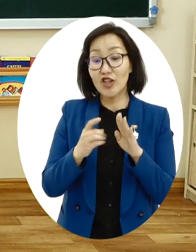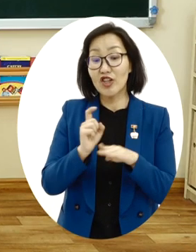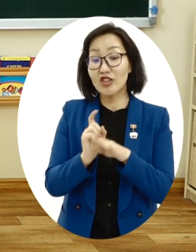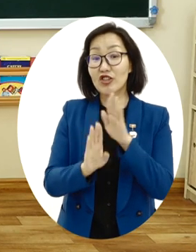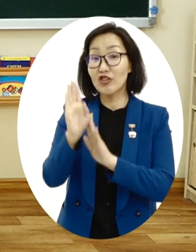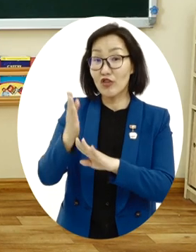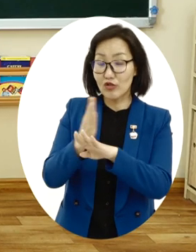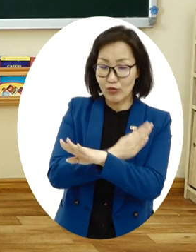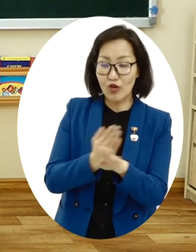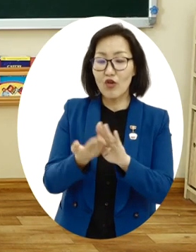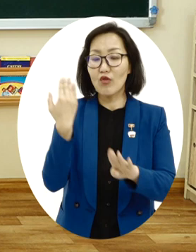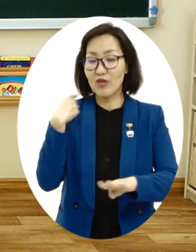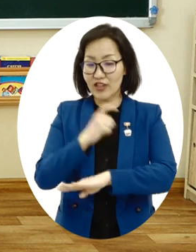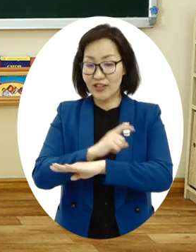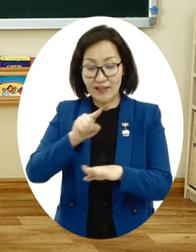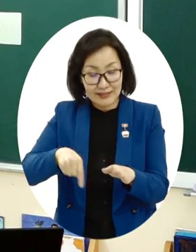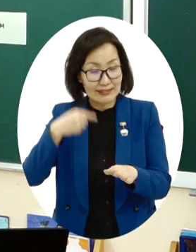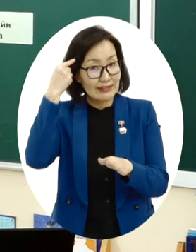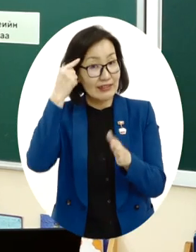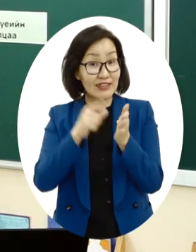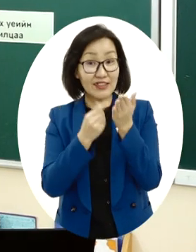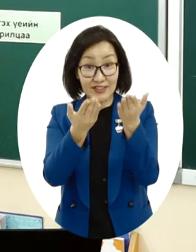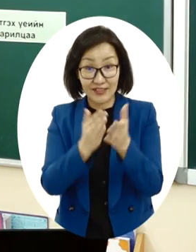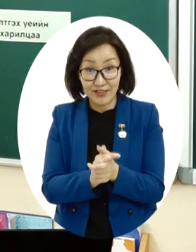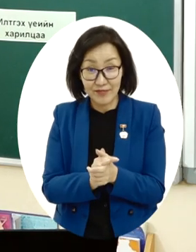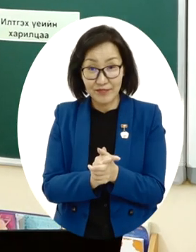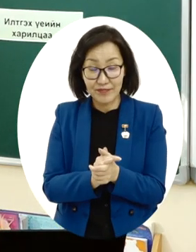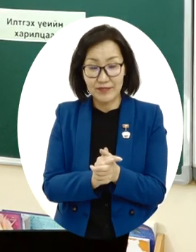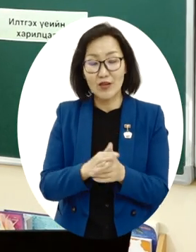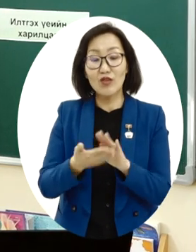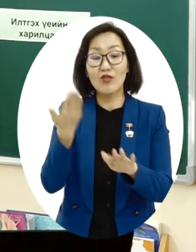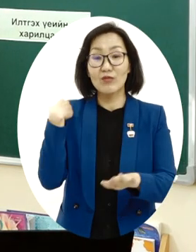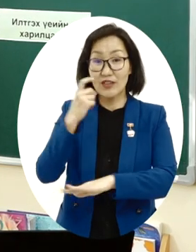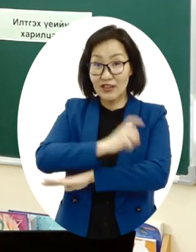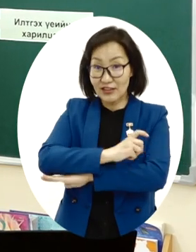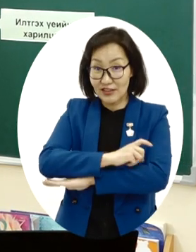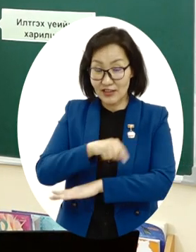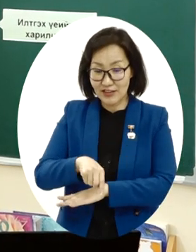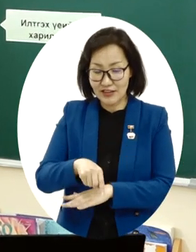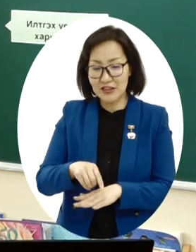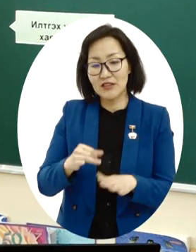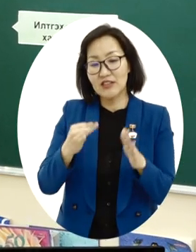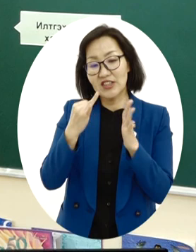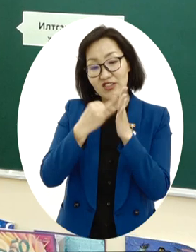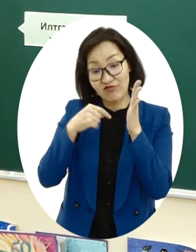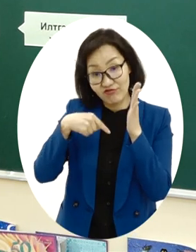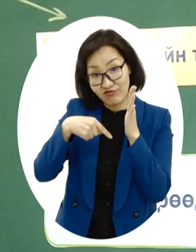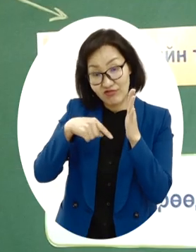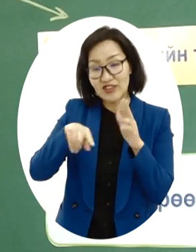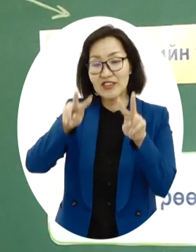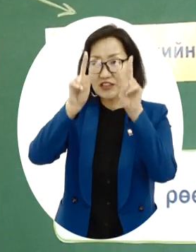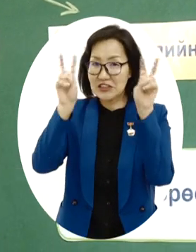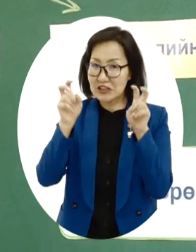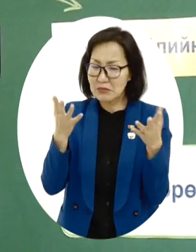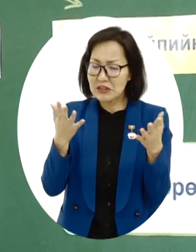хичээлийг бүгдээрээ эргэн нэг санцгаая. За, өмнөх хичээлээр бүгдээрээ хамтдаа илтгэлийн сэдэв